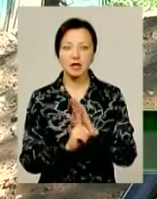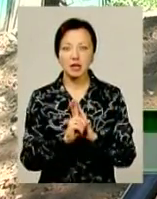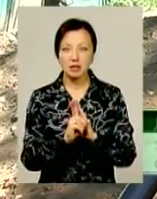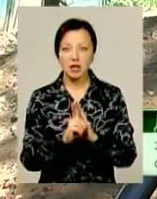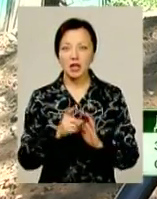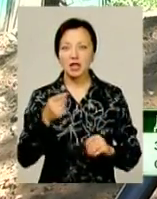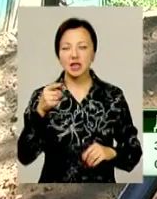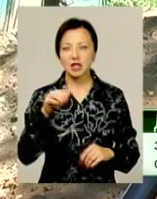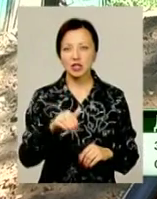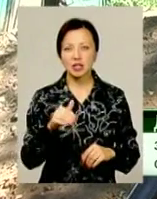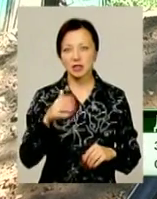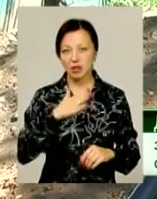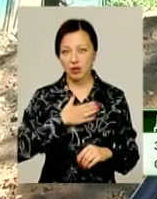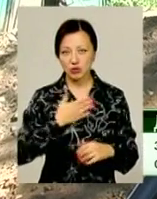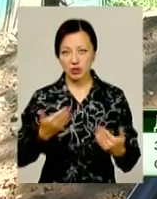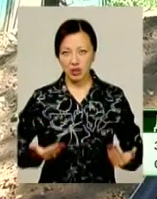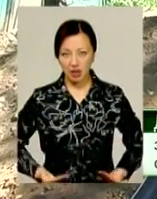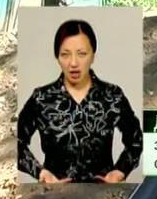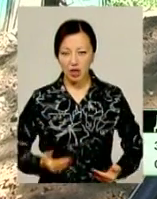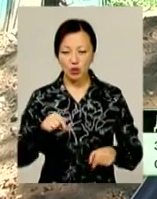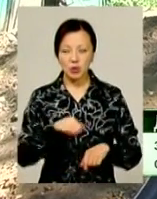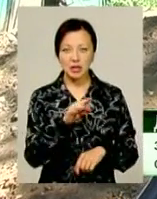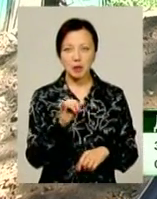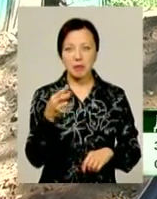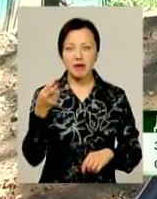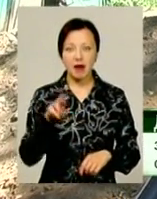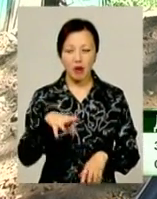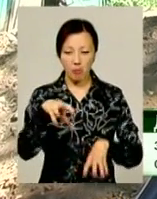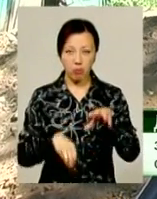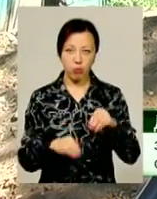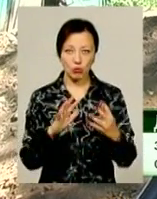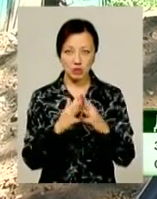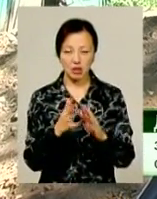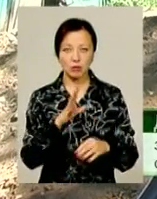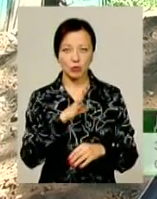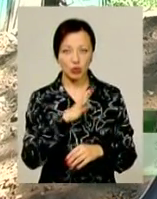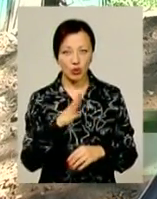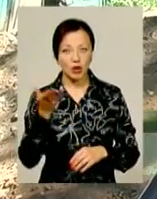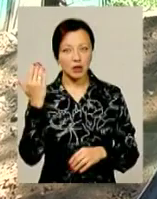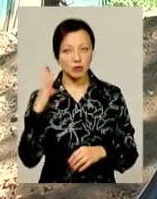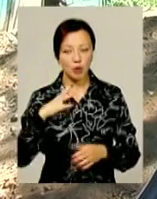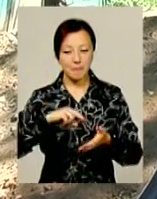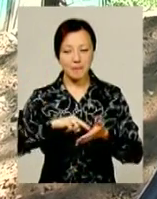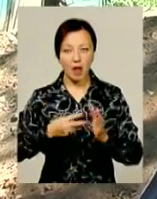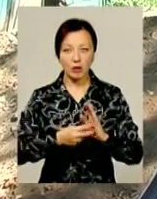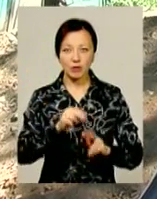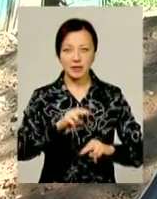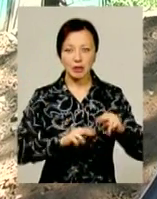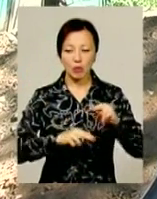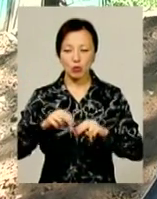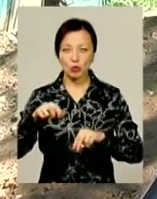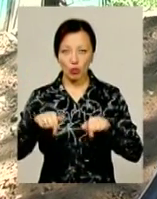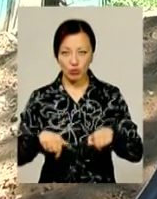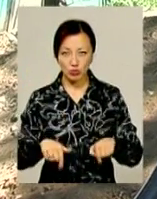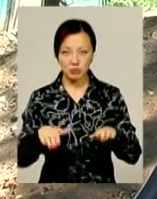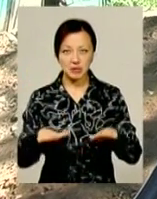цьому місці існувало трипільське поселення. Відомо, що в цей час трипільці мали певну планову забудову цих поселень.